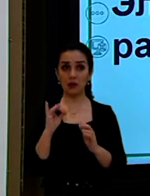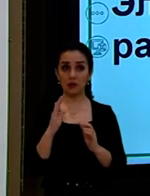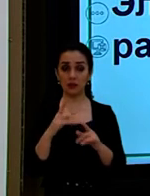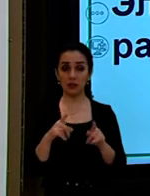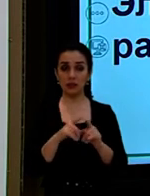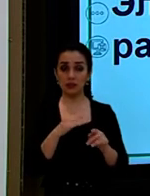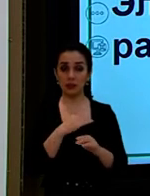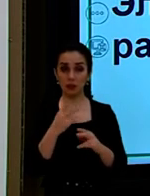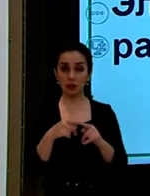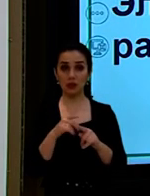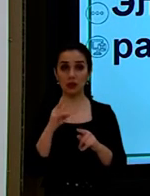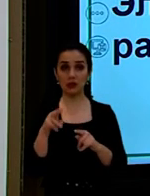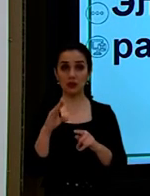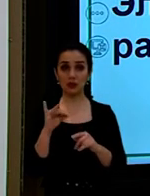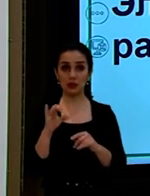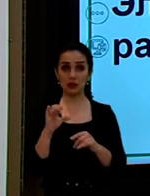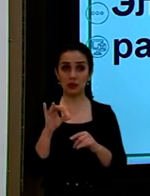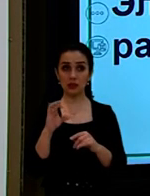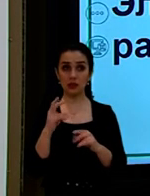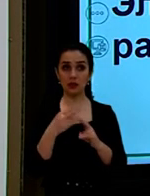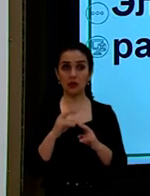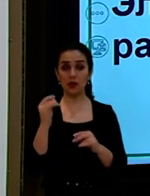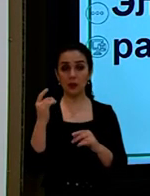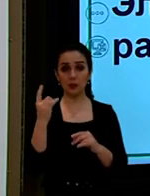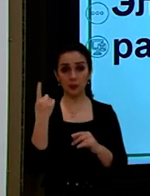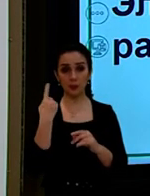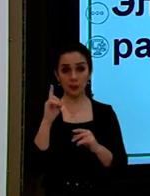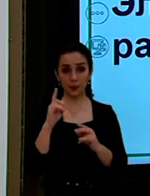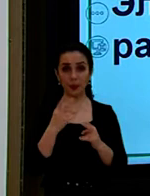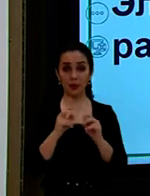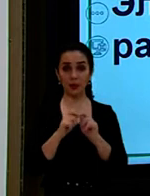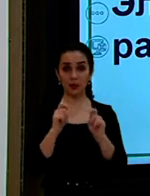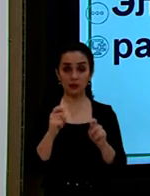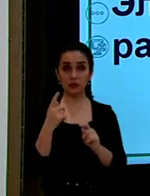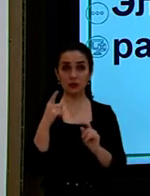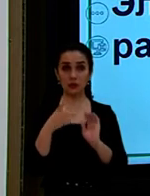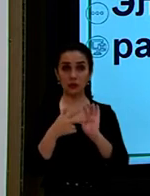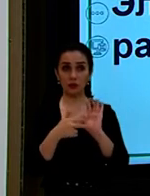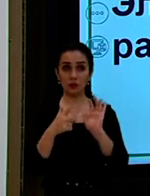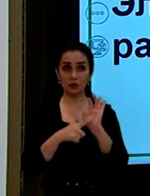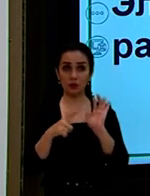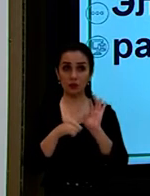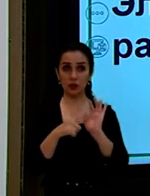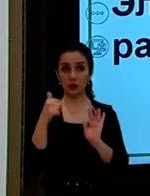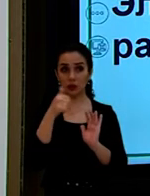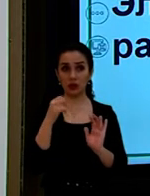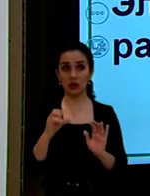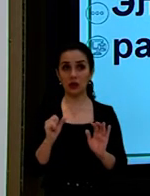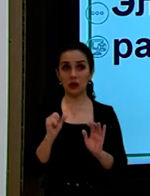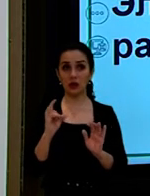электролитическая диссоциация электролитическая диссоциация открыв 1887 году